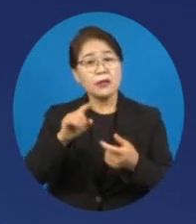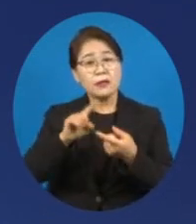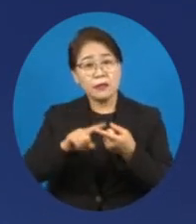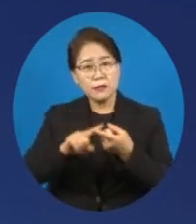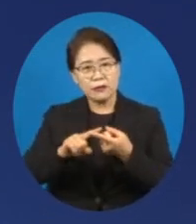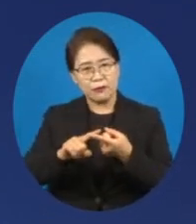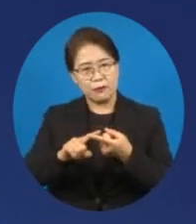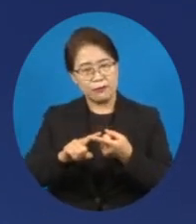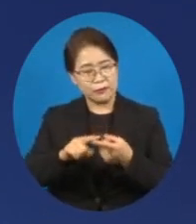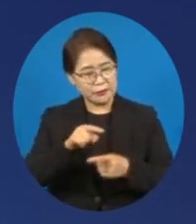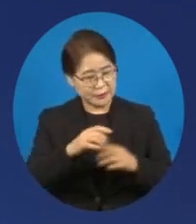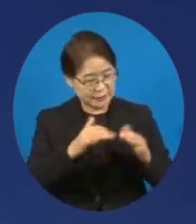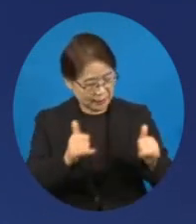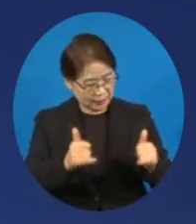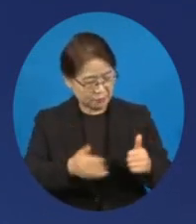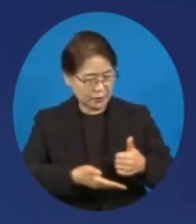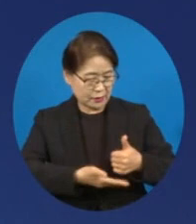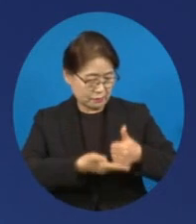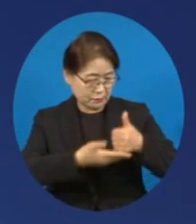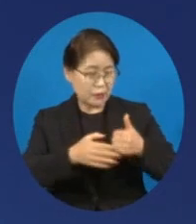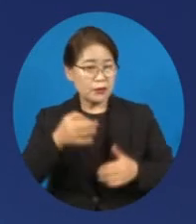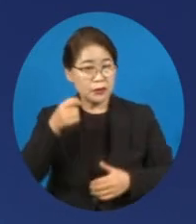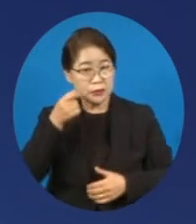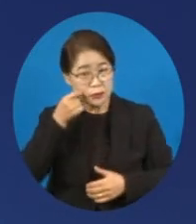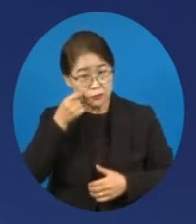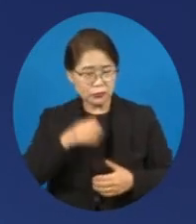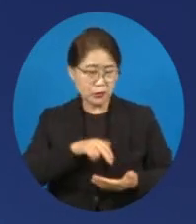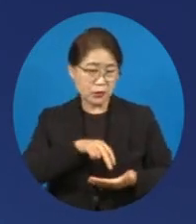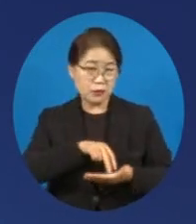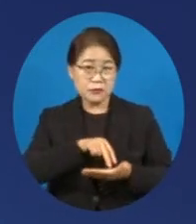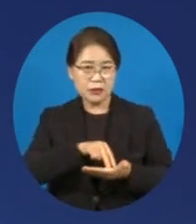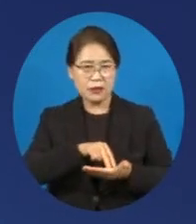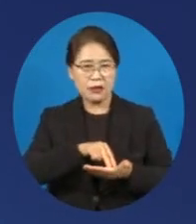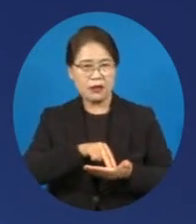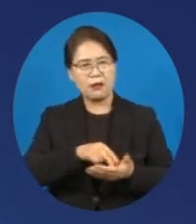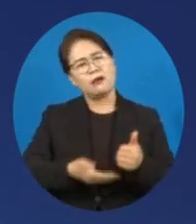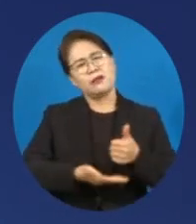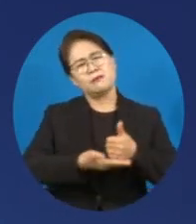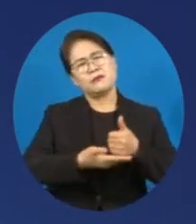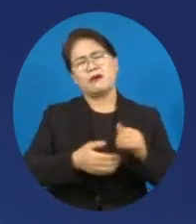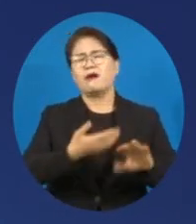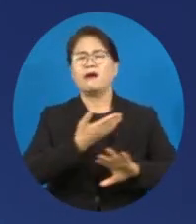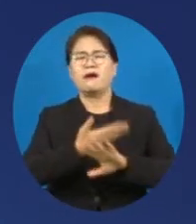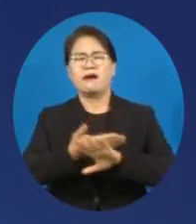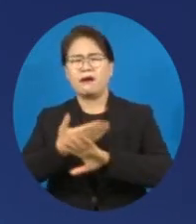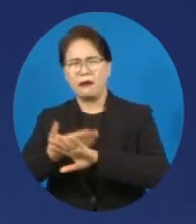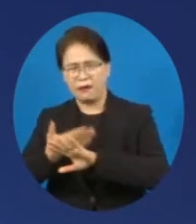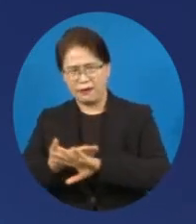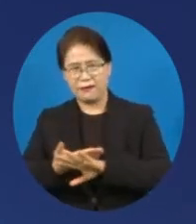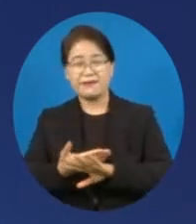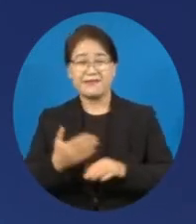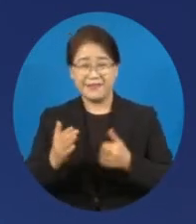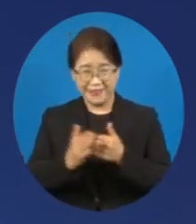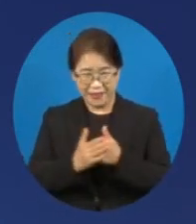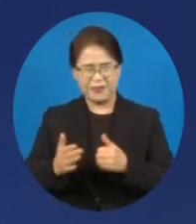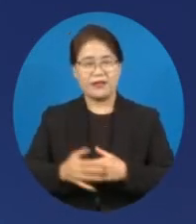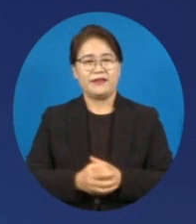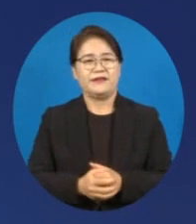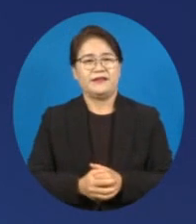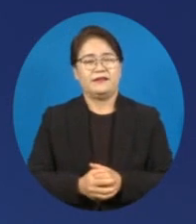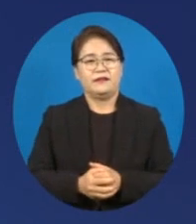따라서 그 사람의 신분과 지혜와 대우가 달라지기 때문에 그렇습니다